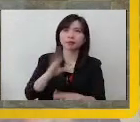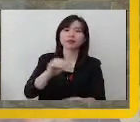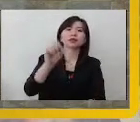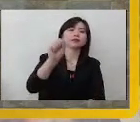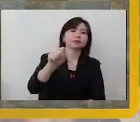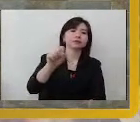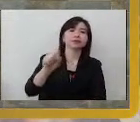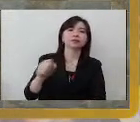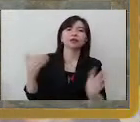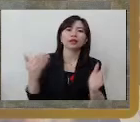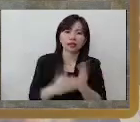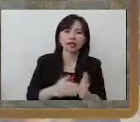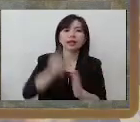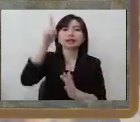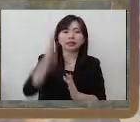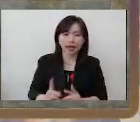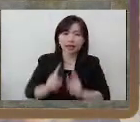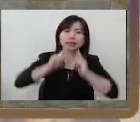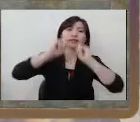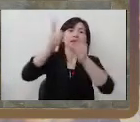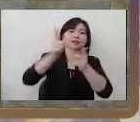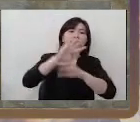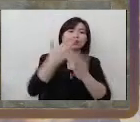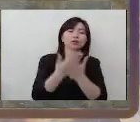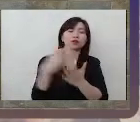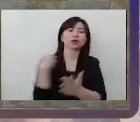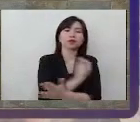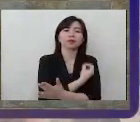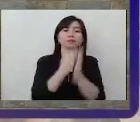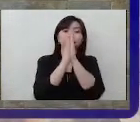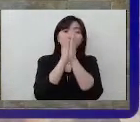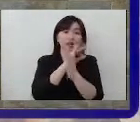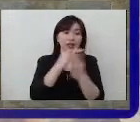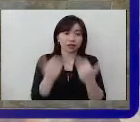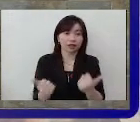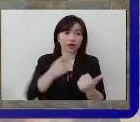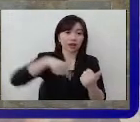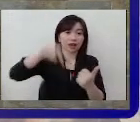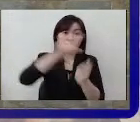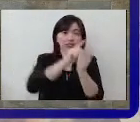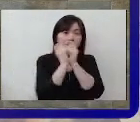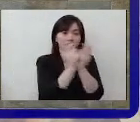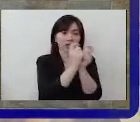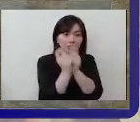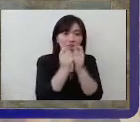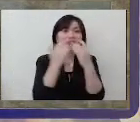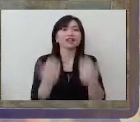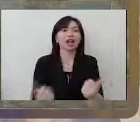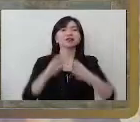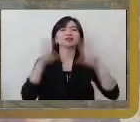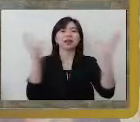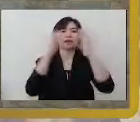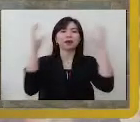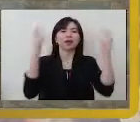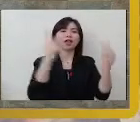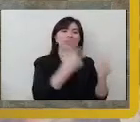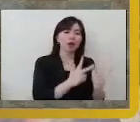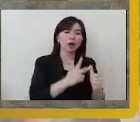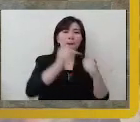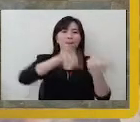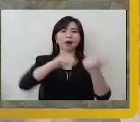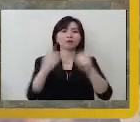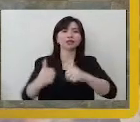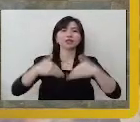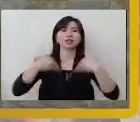God answers our prayer. Ngayon magkasama-sama tayo ulit sa Third Baptist Youth Revival.